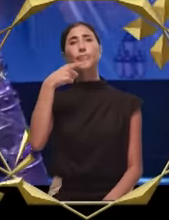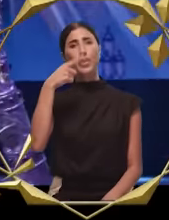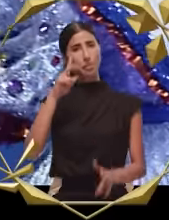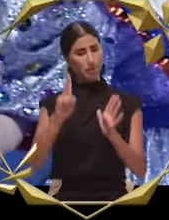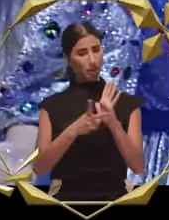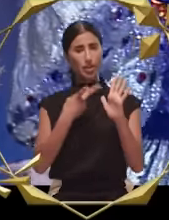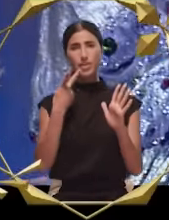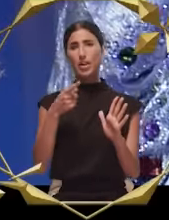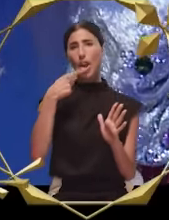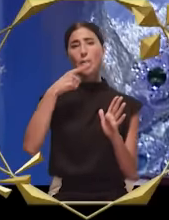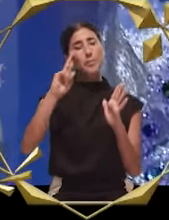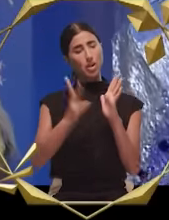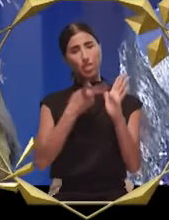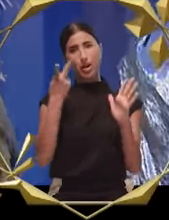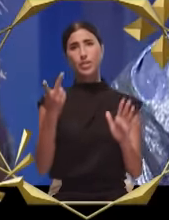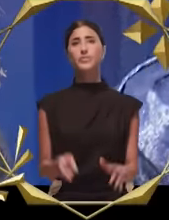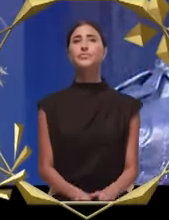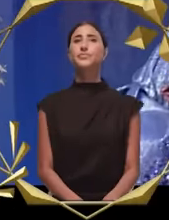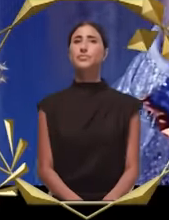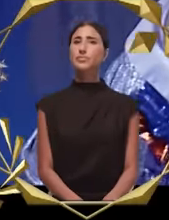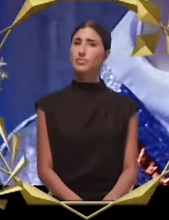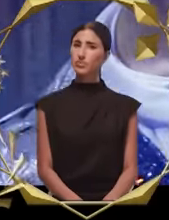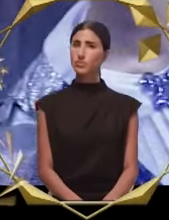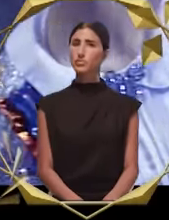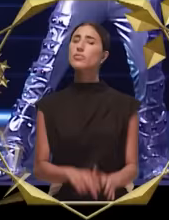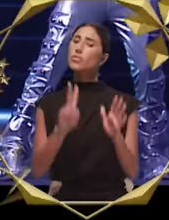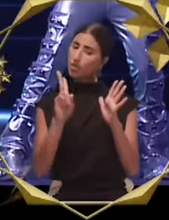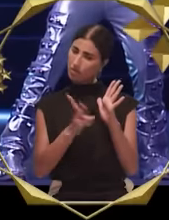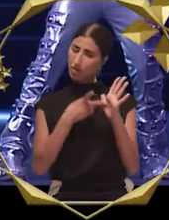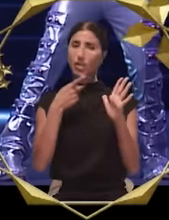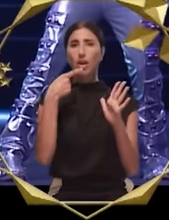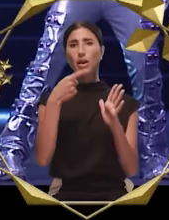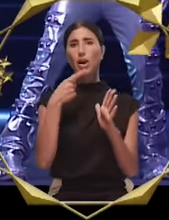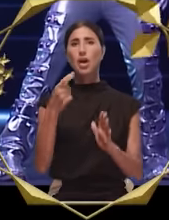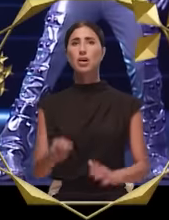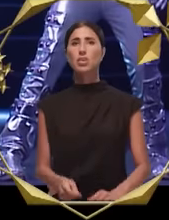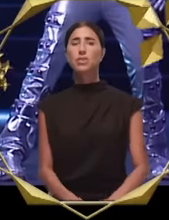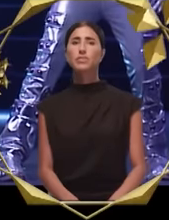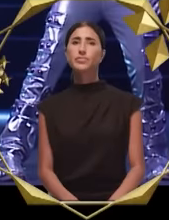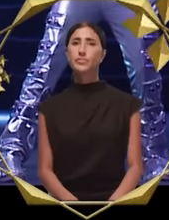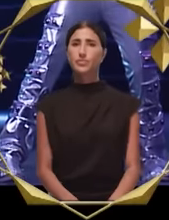تقول تكلفة التعاويذ